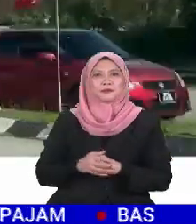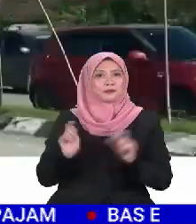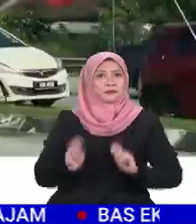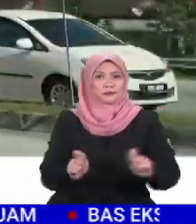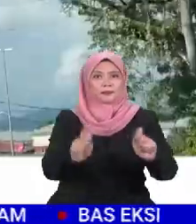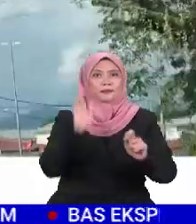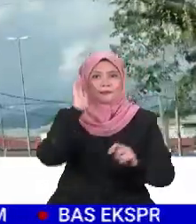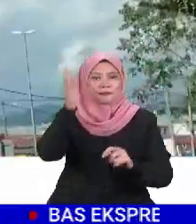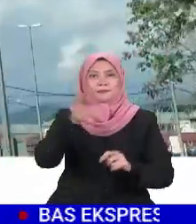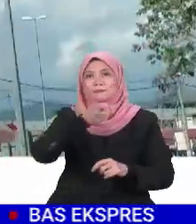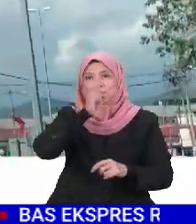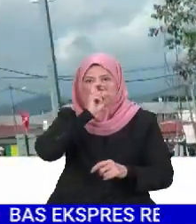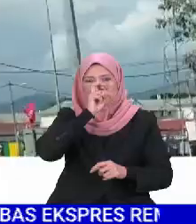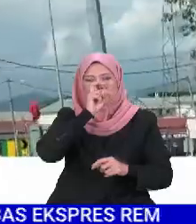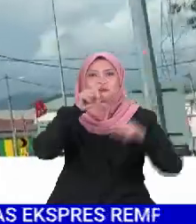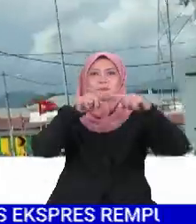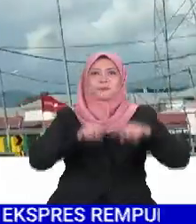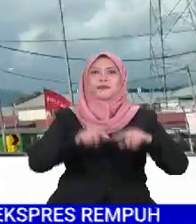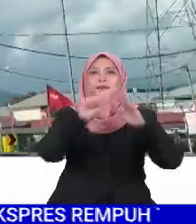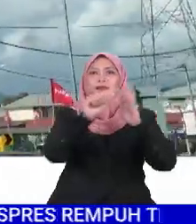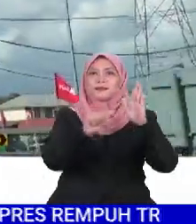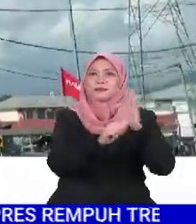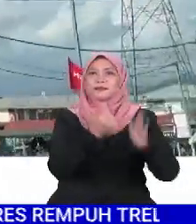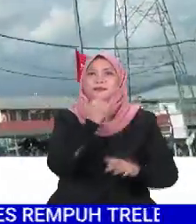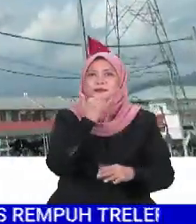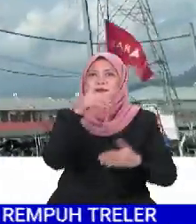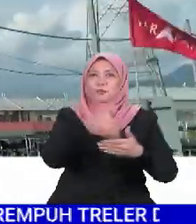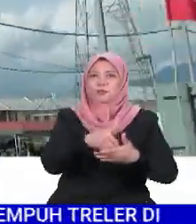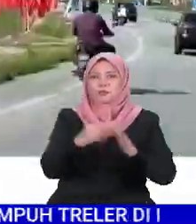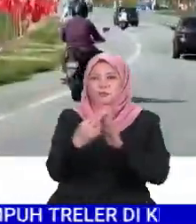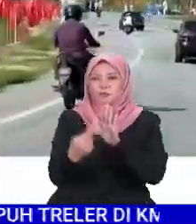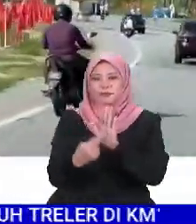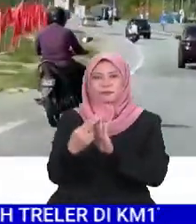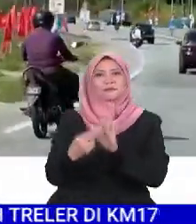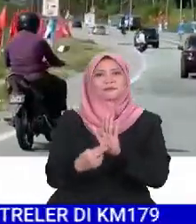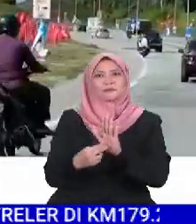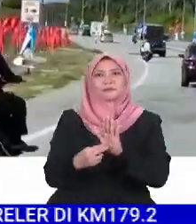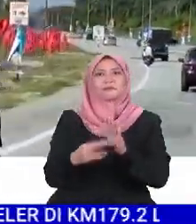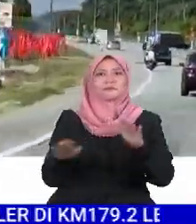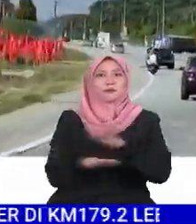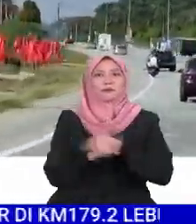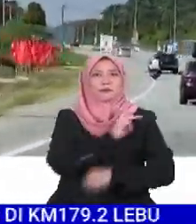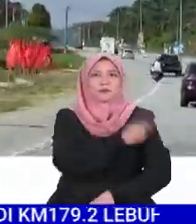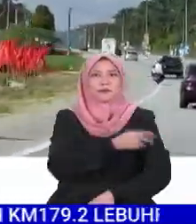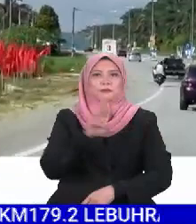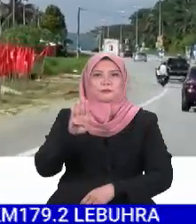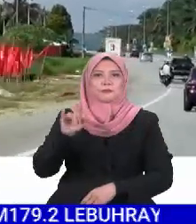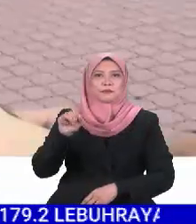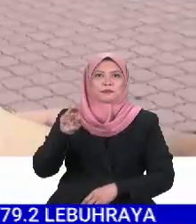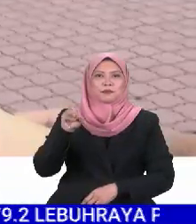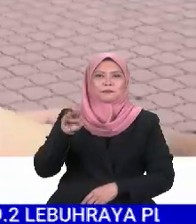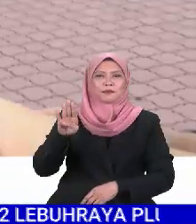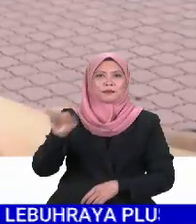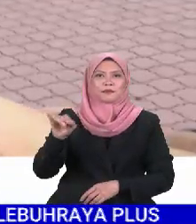itu akan diambil tertakluk kepada akta kesalahan pilihan Raya dan undang-undang di bawah bidang kuasa NBA